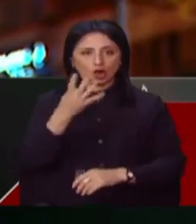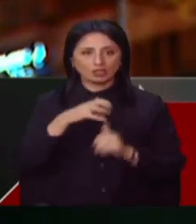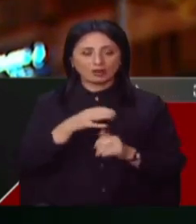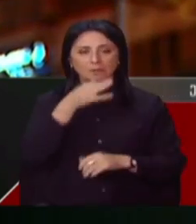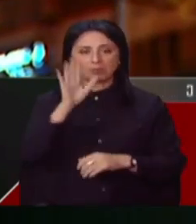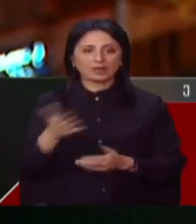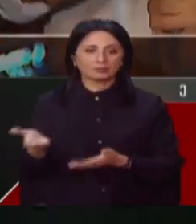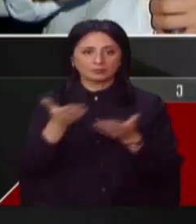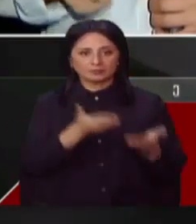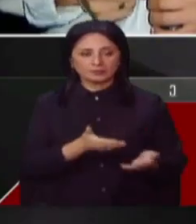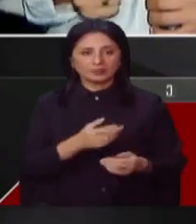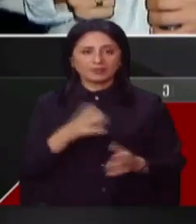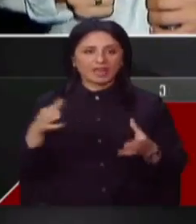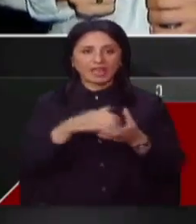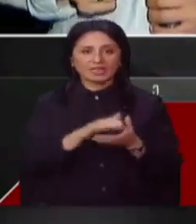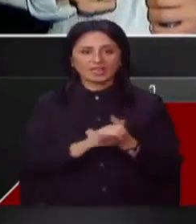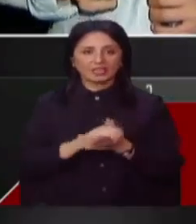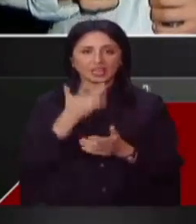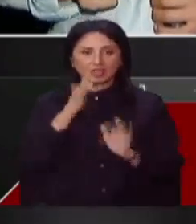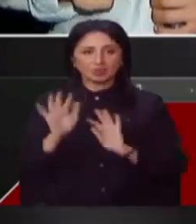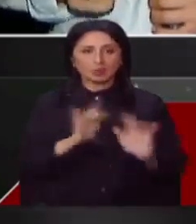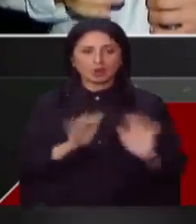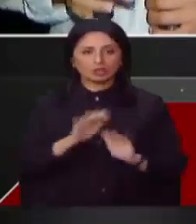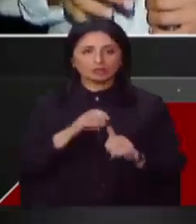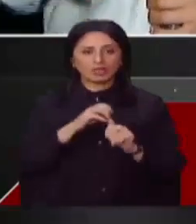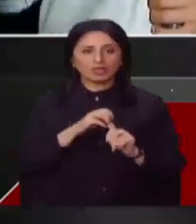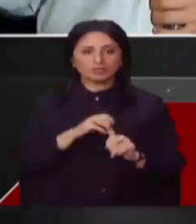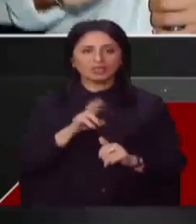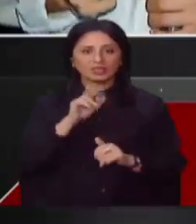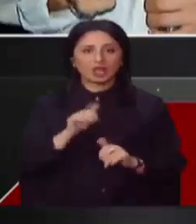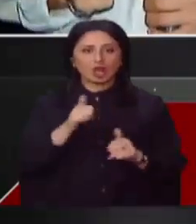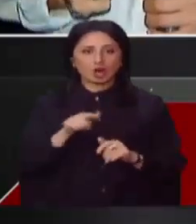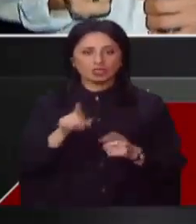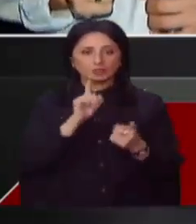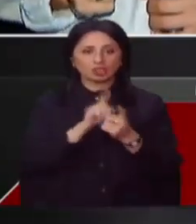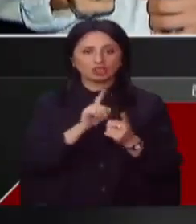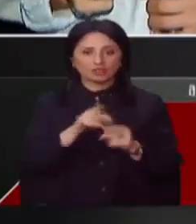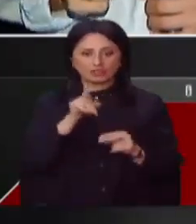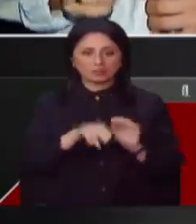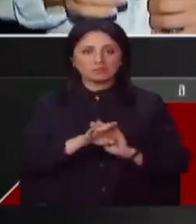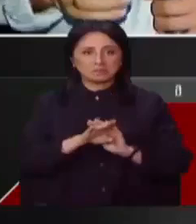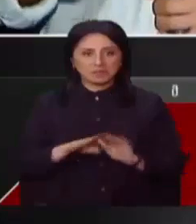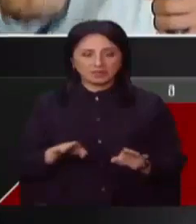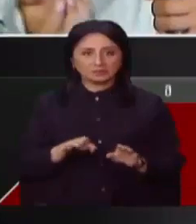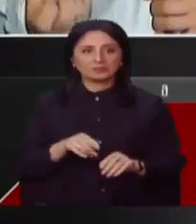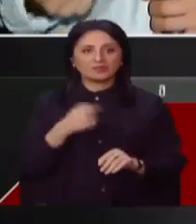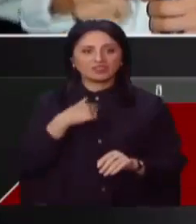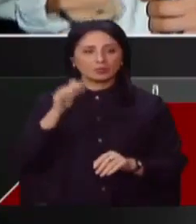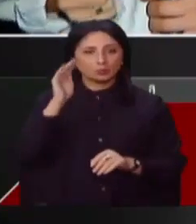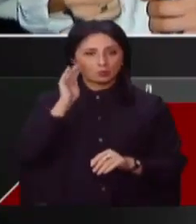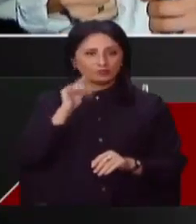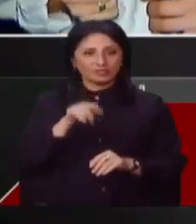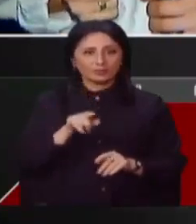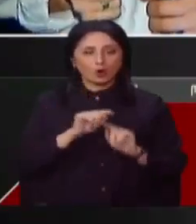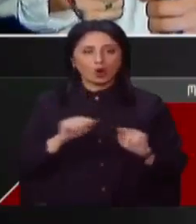ლიდერს, შემდეგ კი უმასპინძლა ერთიანობა ნაციონალური მოძრაობის ლიდერებს და როგორც ამ შეხვედრების დასრულების შემდეგ ჩვენ